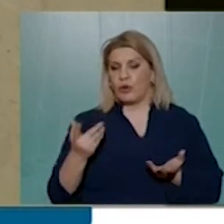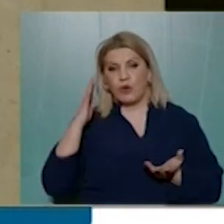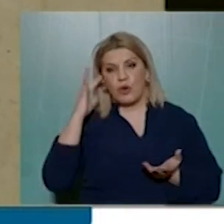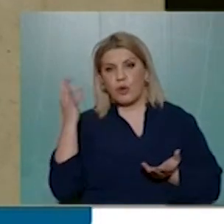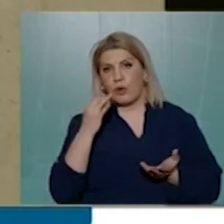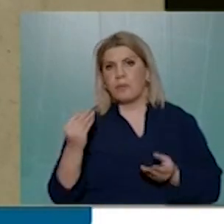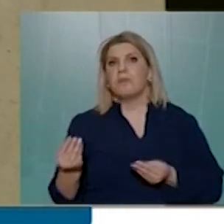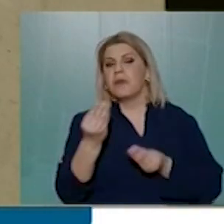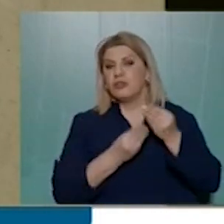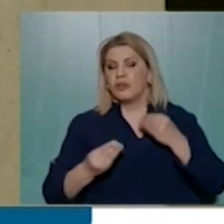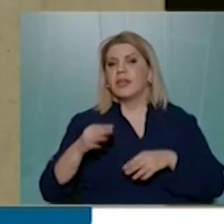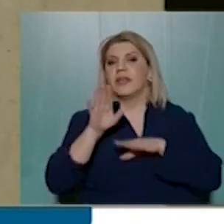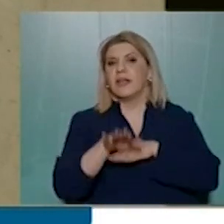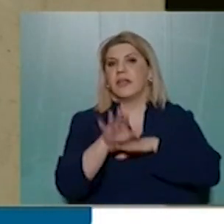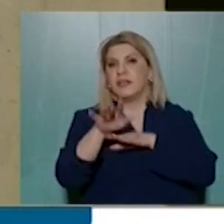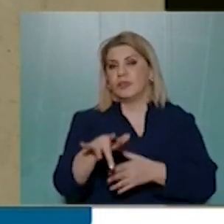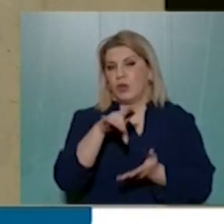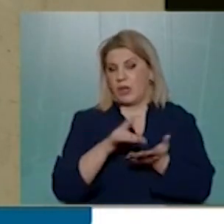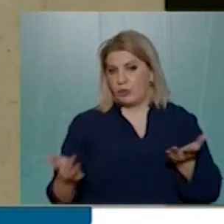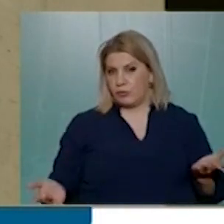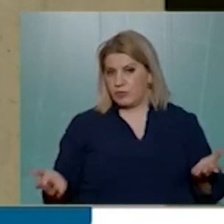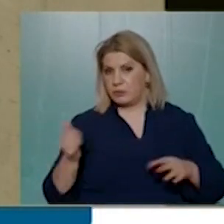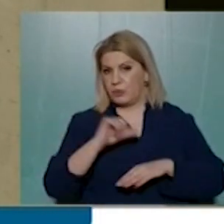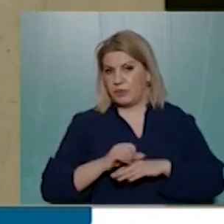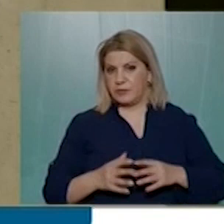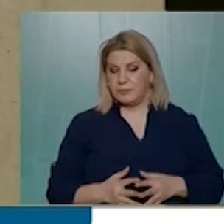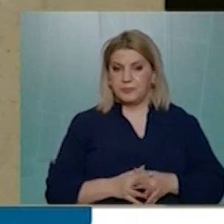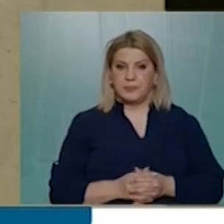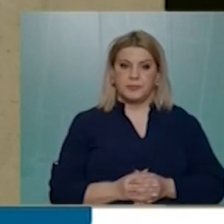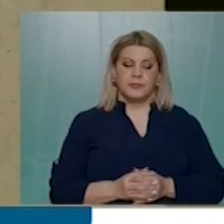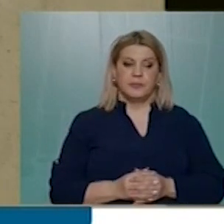έχει περισσότερη κίνηση ιδιαίτερα στο κέντρο της πόλης